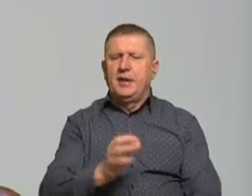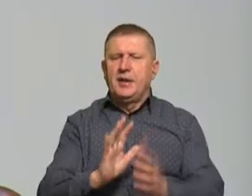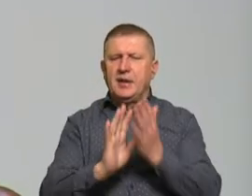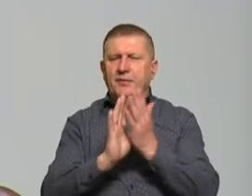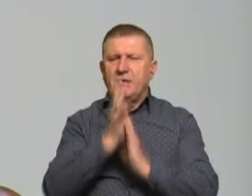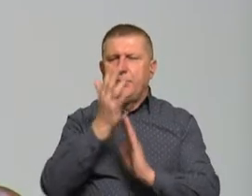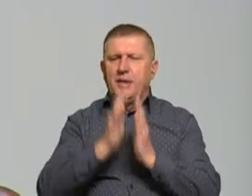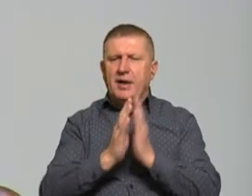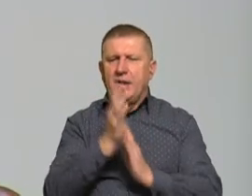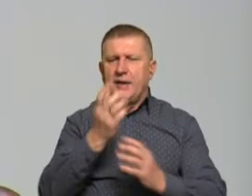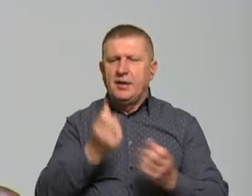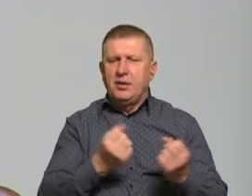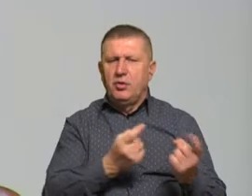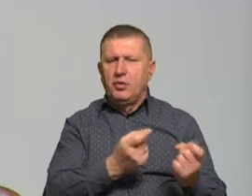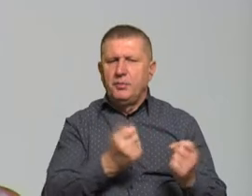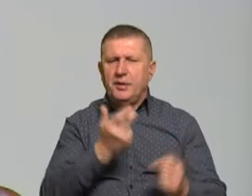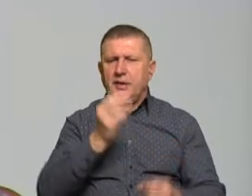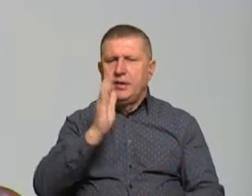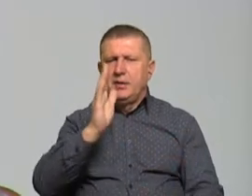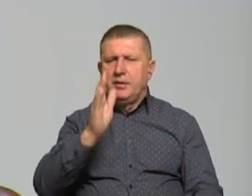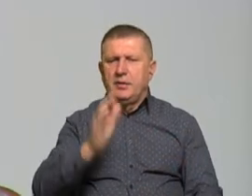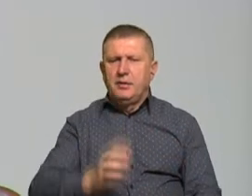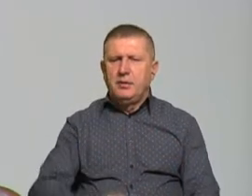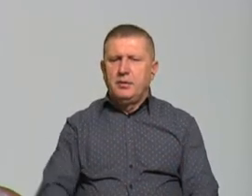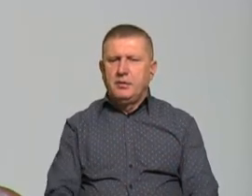spalarnią odpadów.